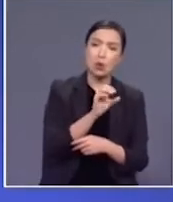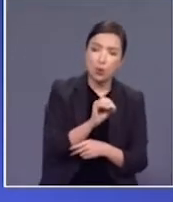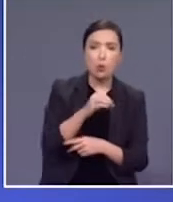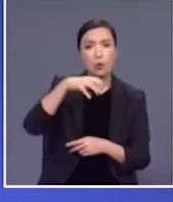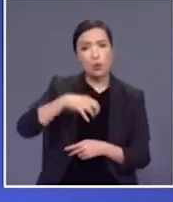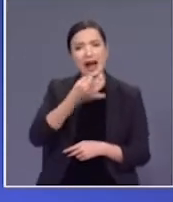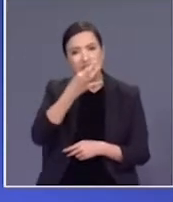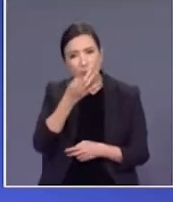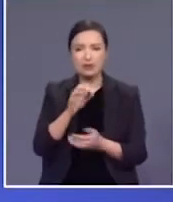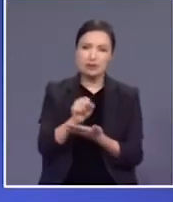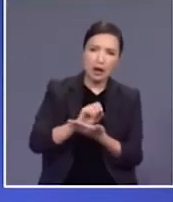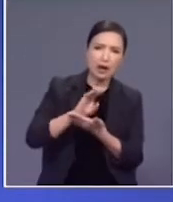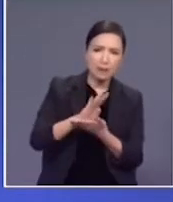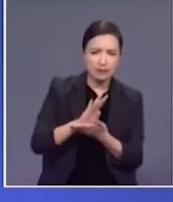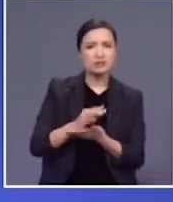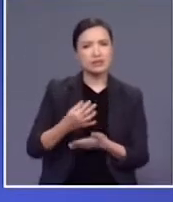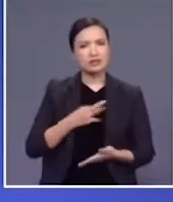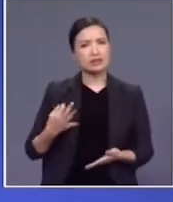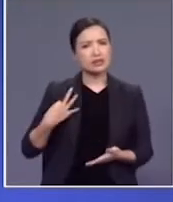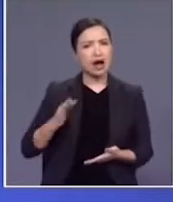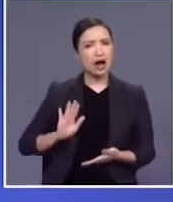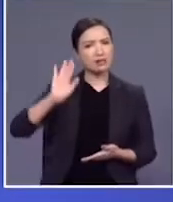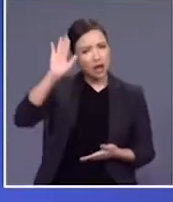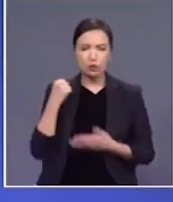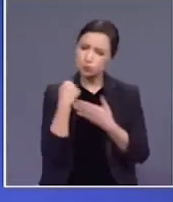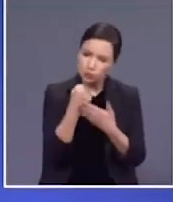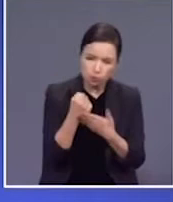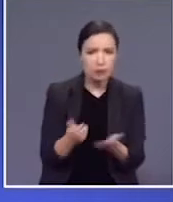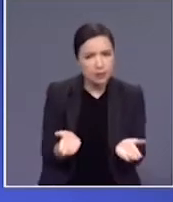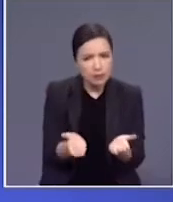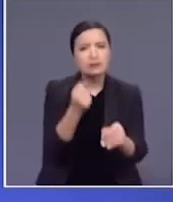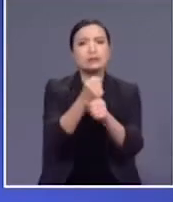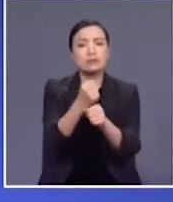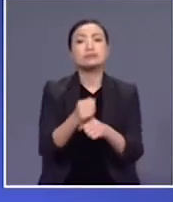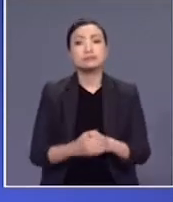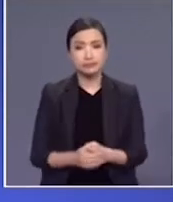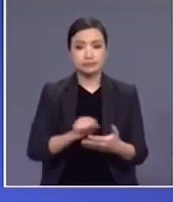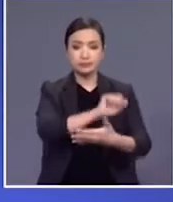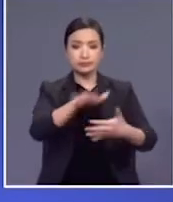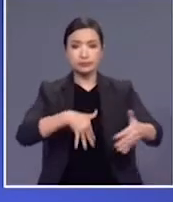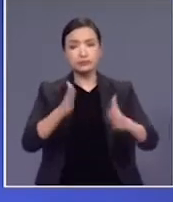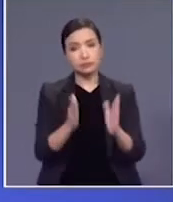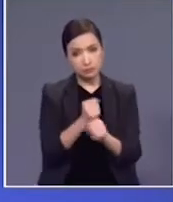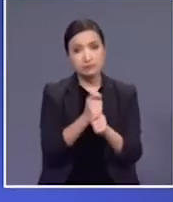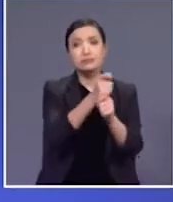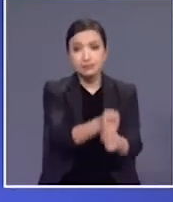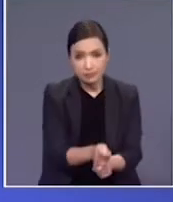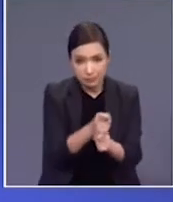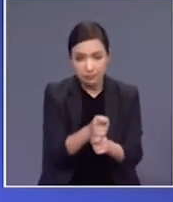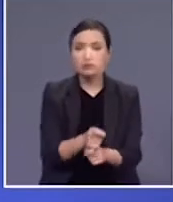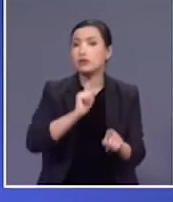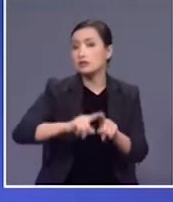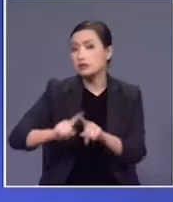จิตอาสาต่างๆได้เข้ามาช่วยเหลือประชาชนเสริมหน่วยงานราชการต่างๆสำหรับพี่น้องประชาชนเกษตรกรและผู้ประกอบการ